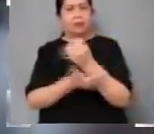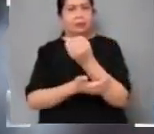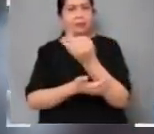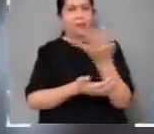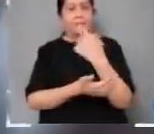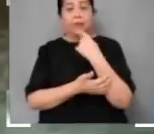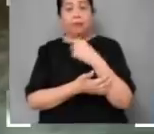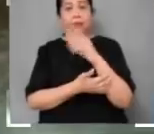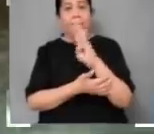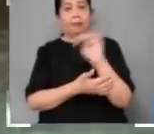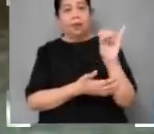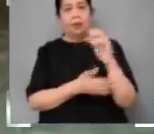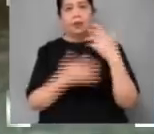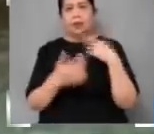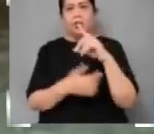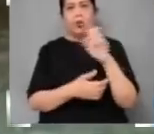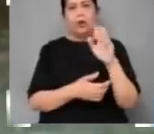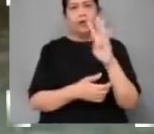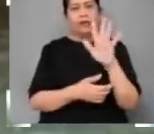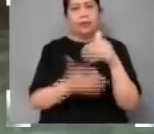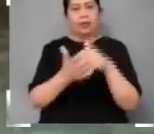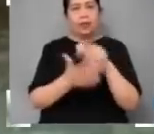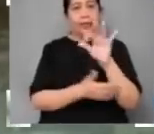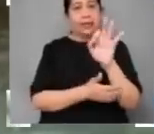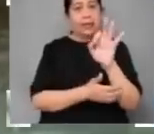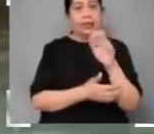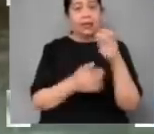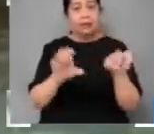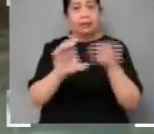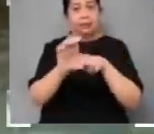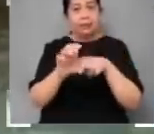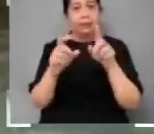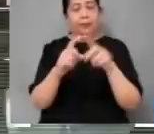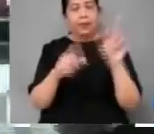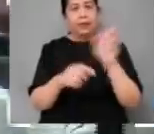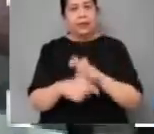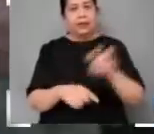Immigration, nasa 145,900 na pasahero ang nag-travel abroad ngayong